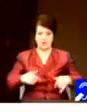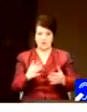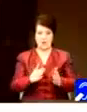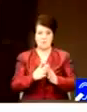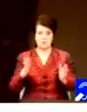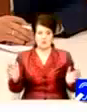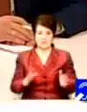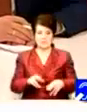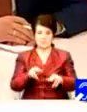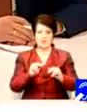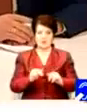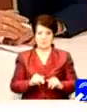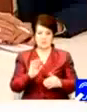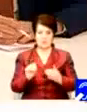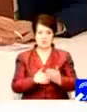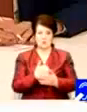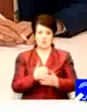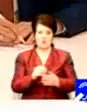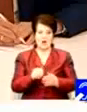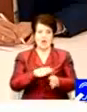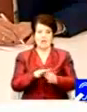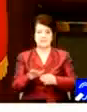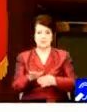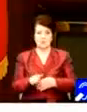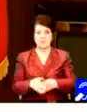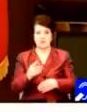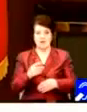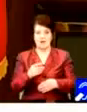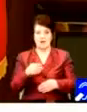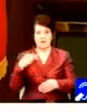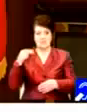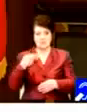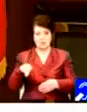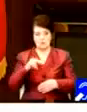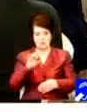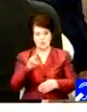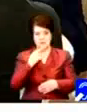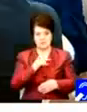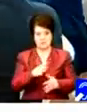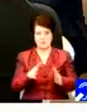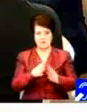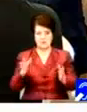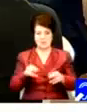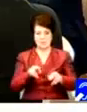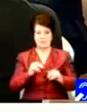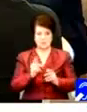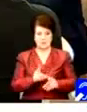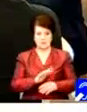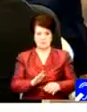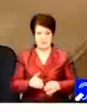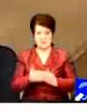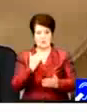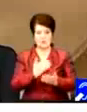majorității parlamentare și votarea unui nou executiv. Igor Dodon a anunțat în repetate rânduri că nu va accepta o majoritate parlamentară creată în